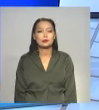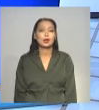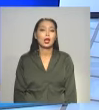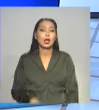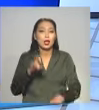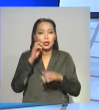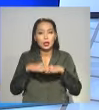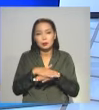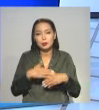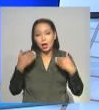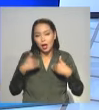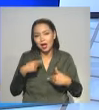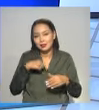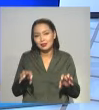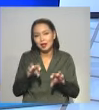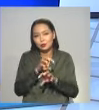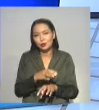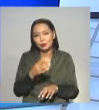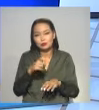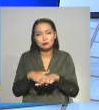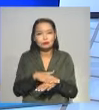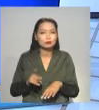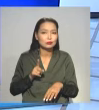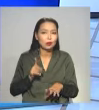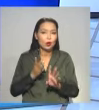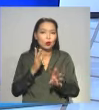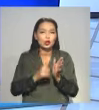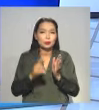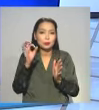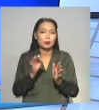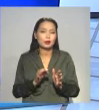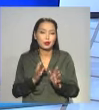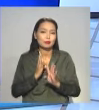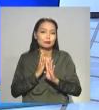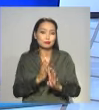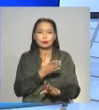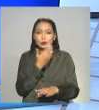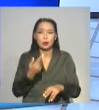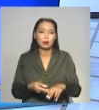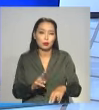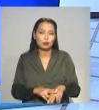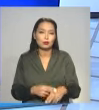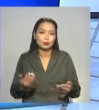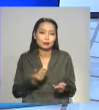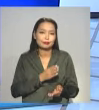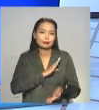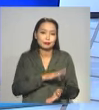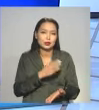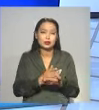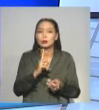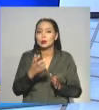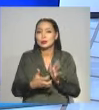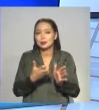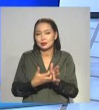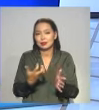Елімізде ағза трансплантациясын күткен науқастардың 70% кезегі жетпей өмірден өтеді. Себебі донор тапшы. Жыл сайын күту